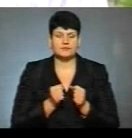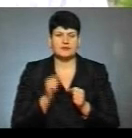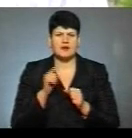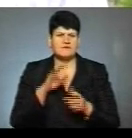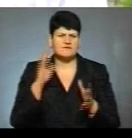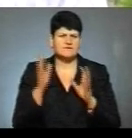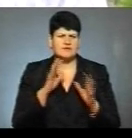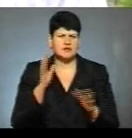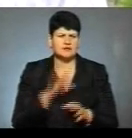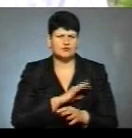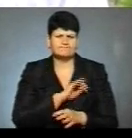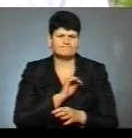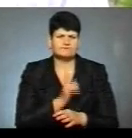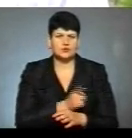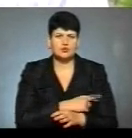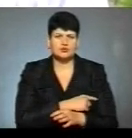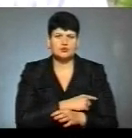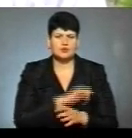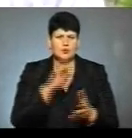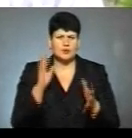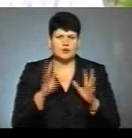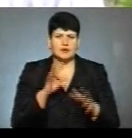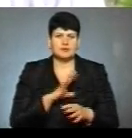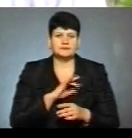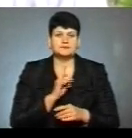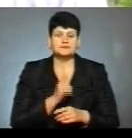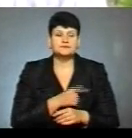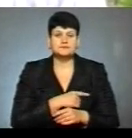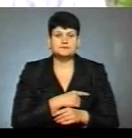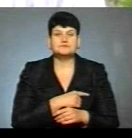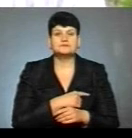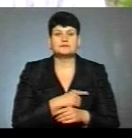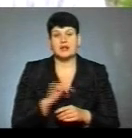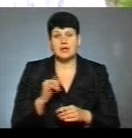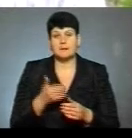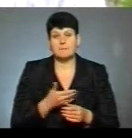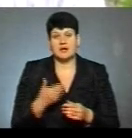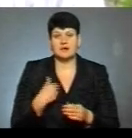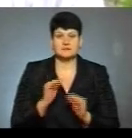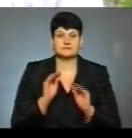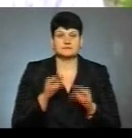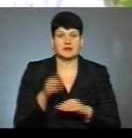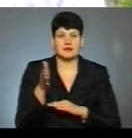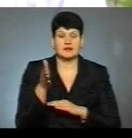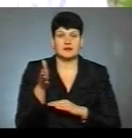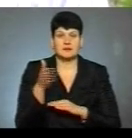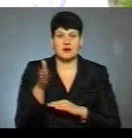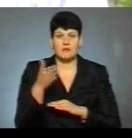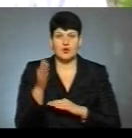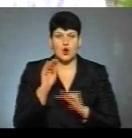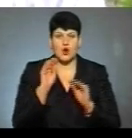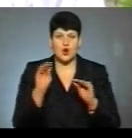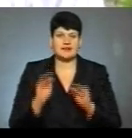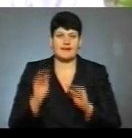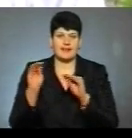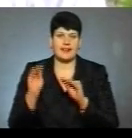Вітер тоді дуже був, хуртовина така. І вивісили прапори, розклеїли